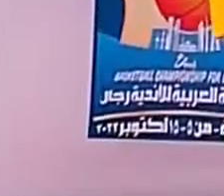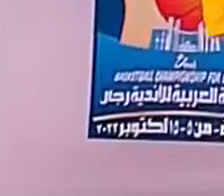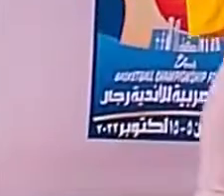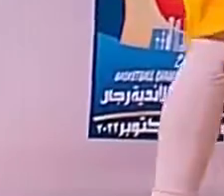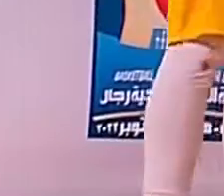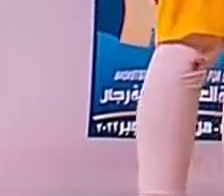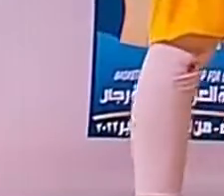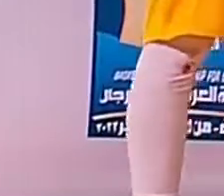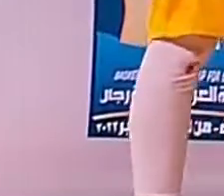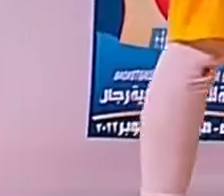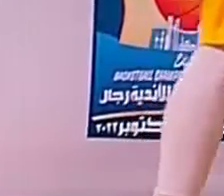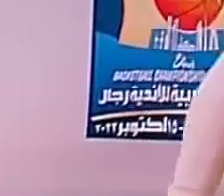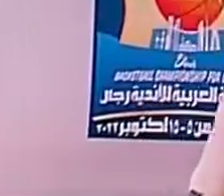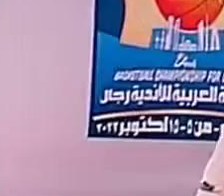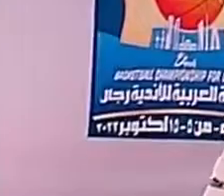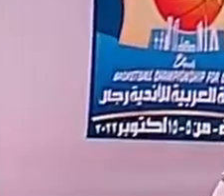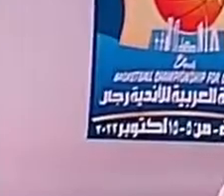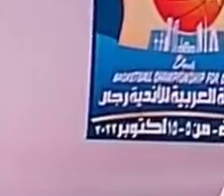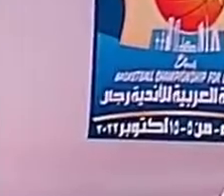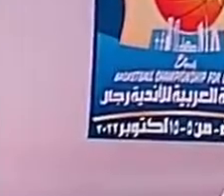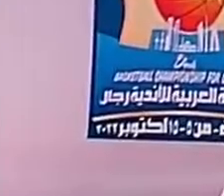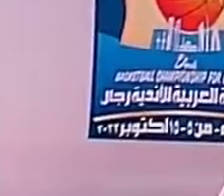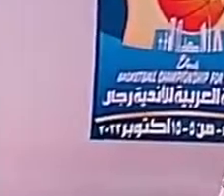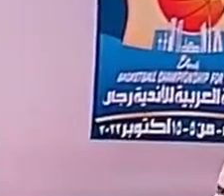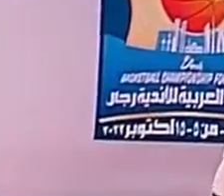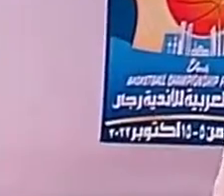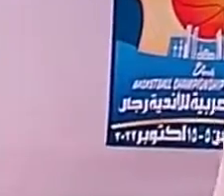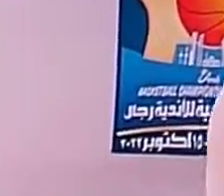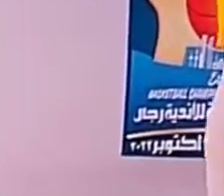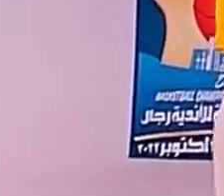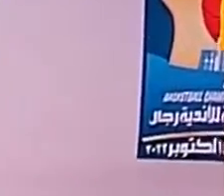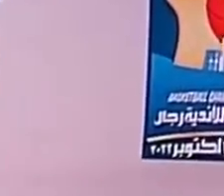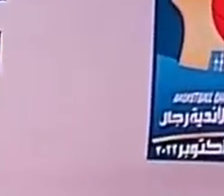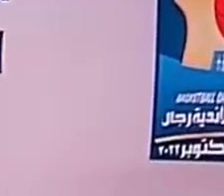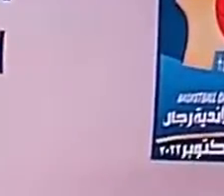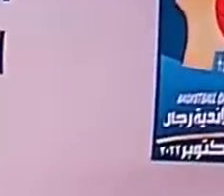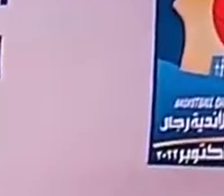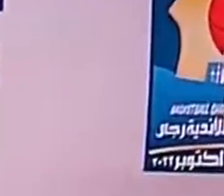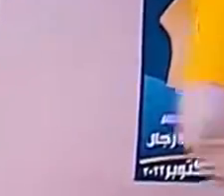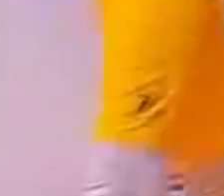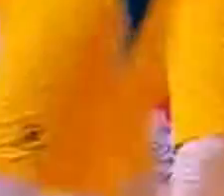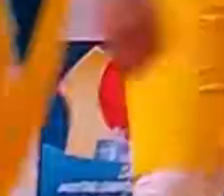شوف والله يعني الان ما راح يفيد الشرح خلاص حسن.